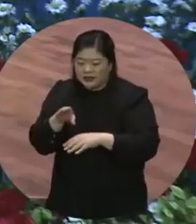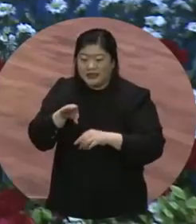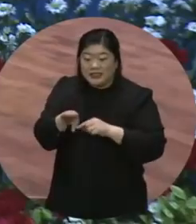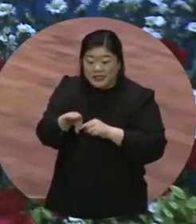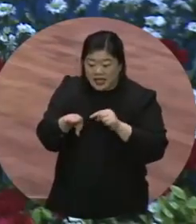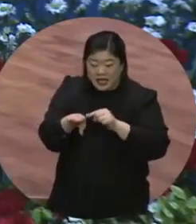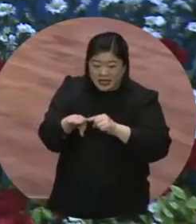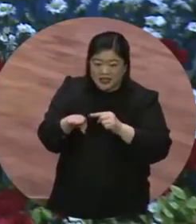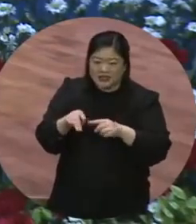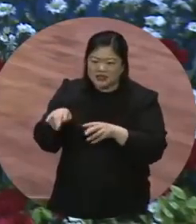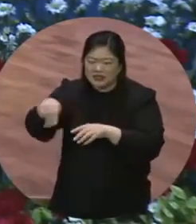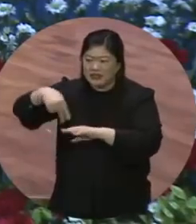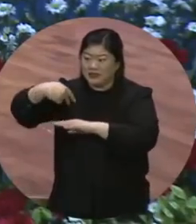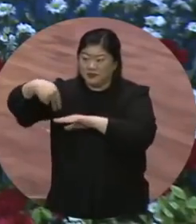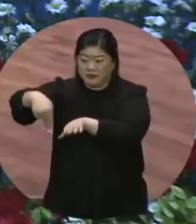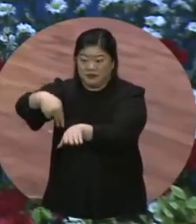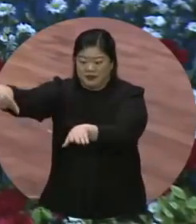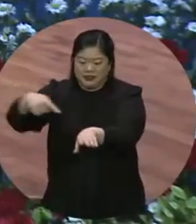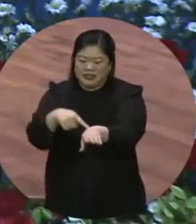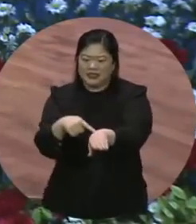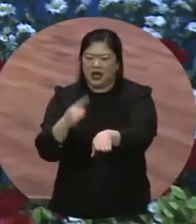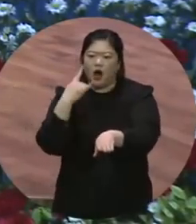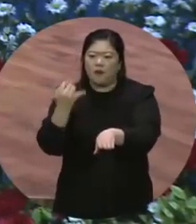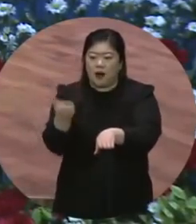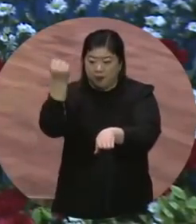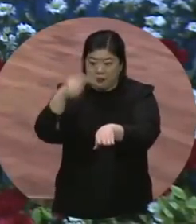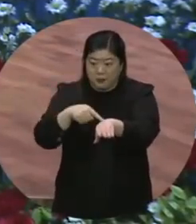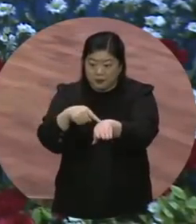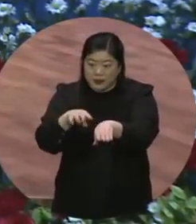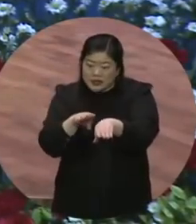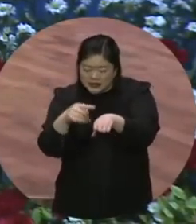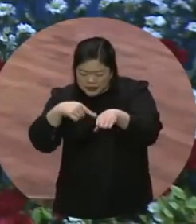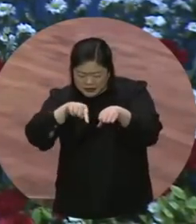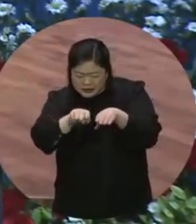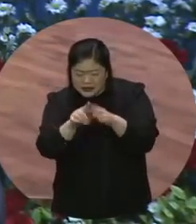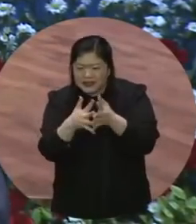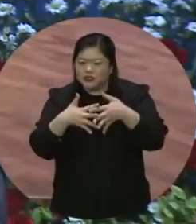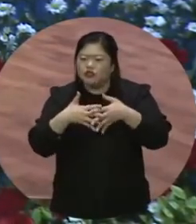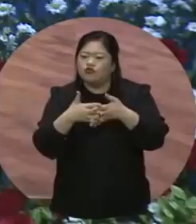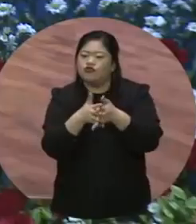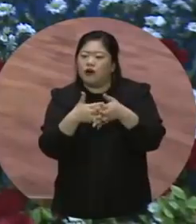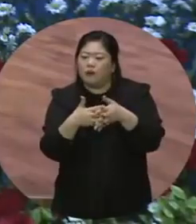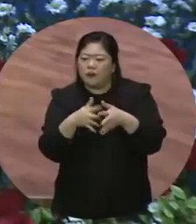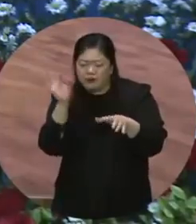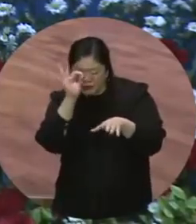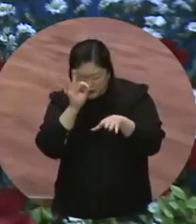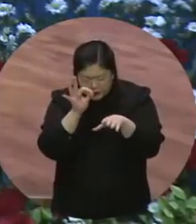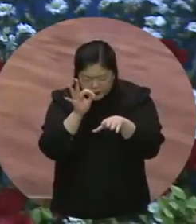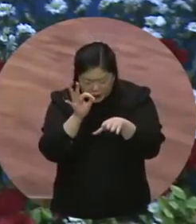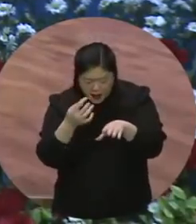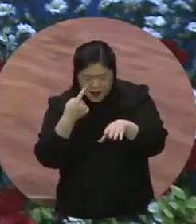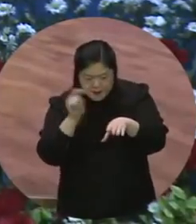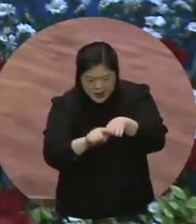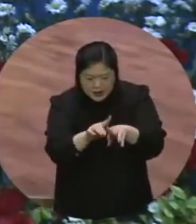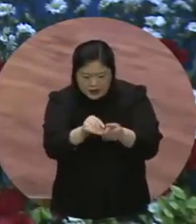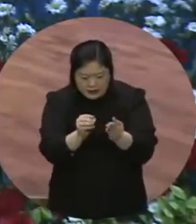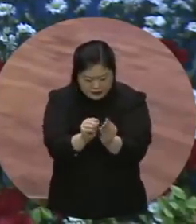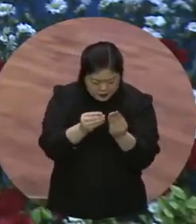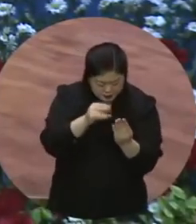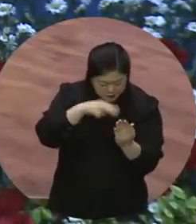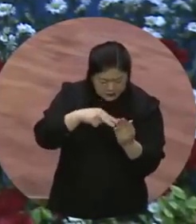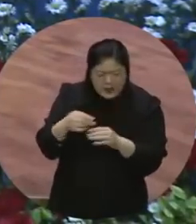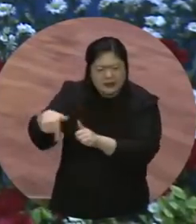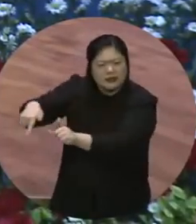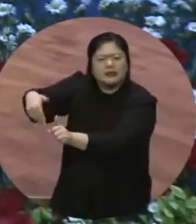들어가서 수첩 속에 있는 그 내용들을 그렇게 인용을 해가지고 잘 활용을 해가지고 이들과 대화를